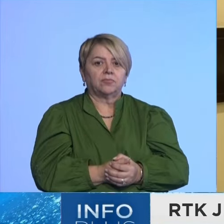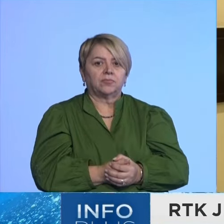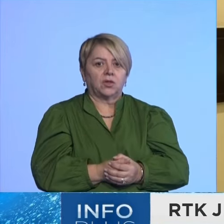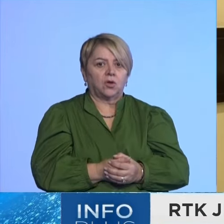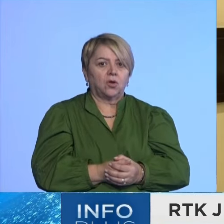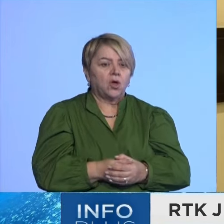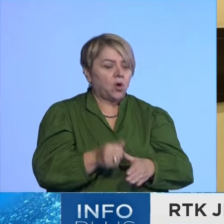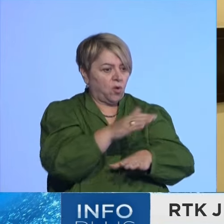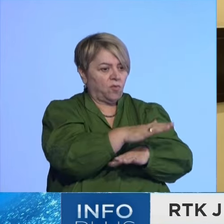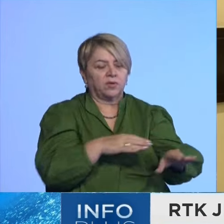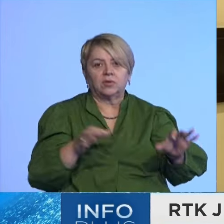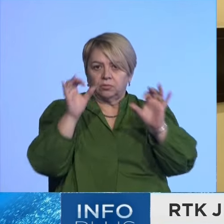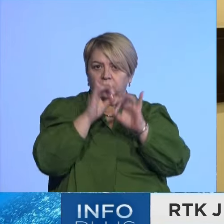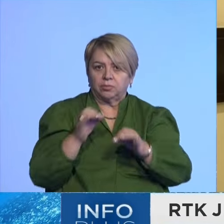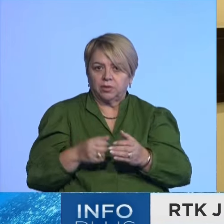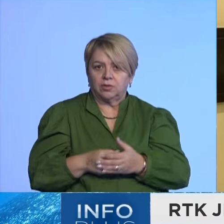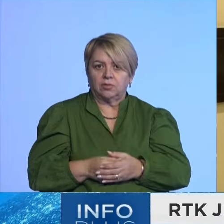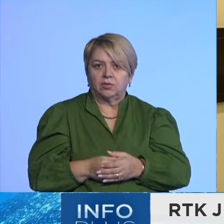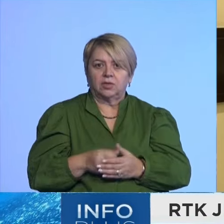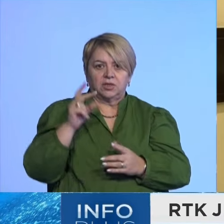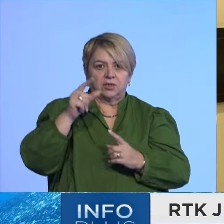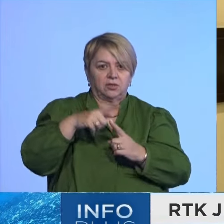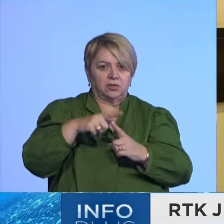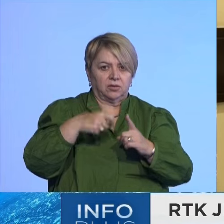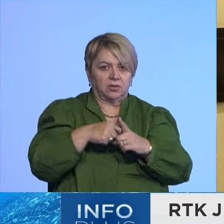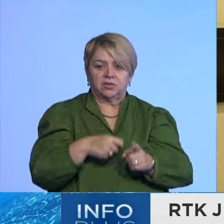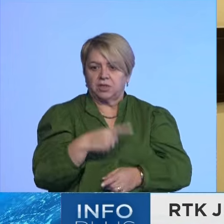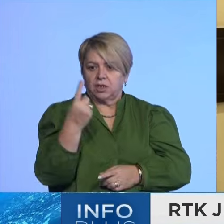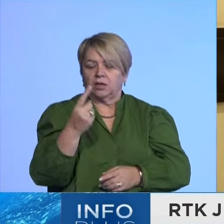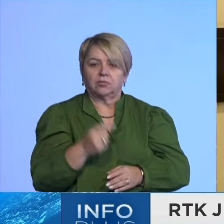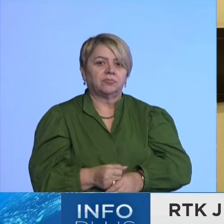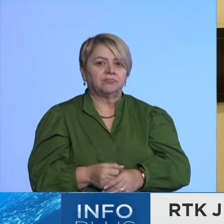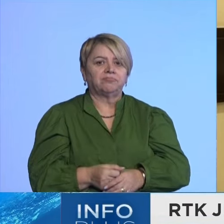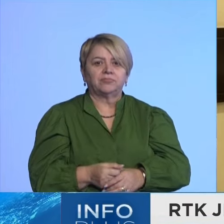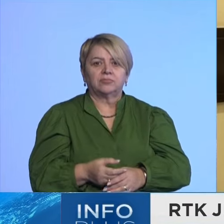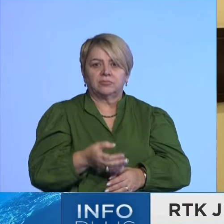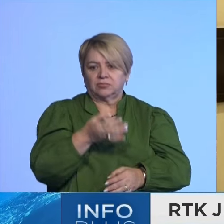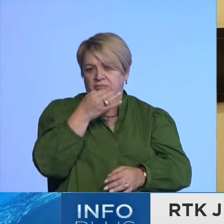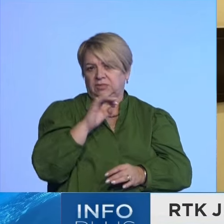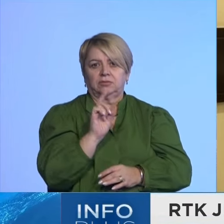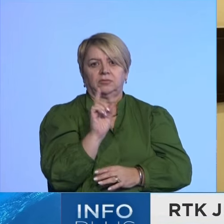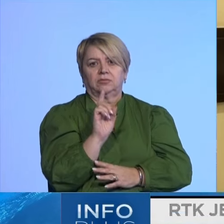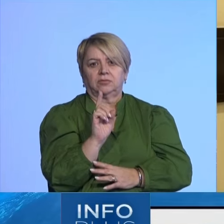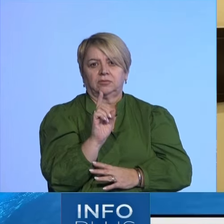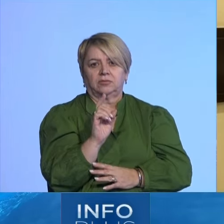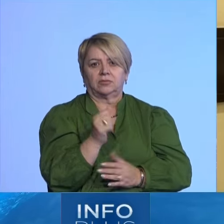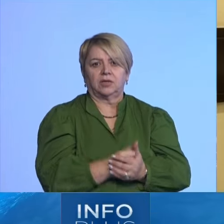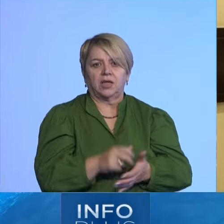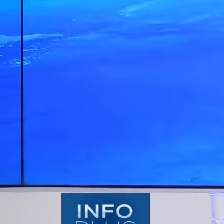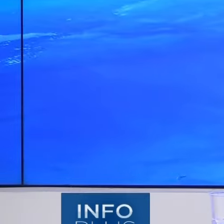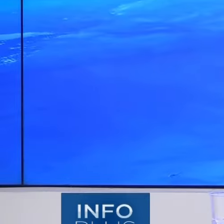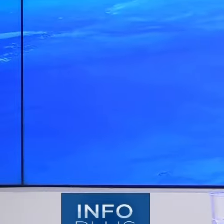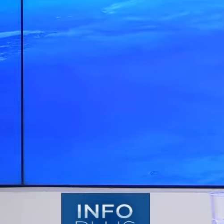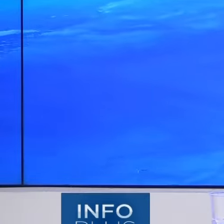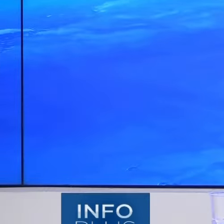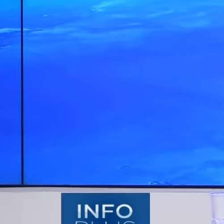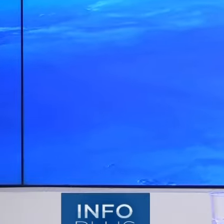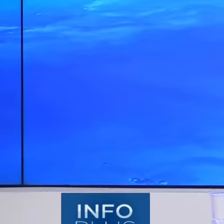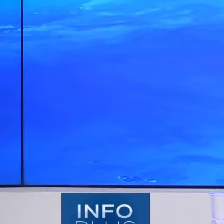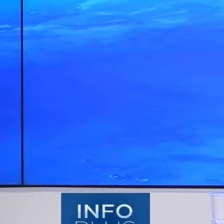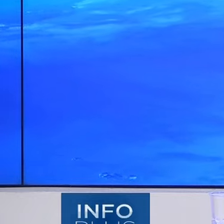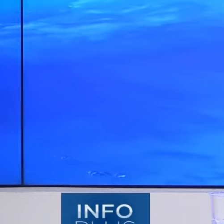kuvendin në kanalin një, mendoj që nuk janë gjeste të pjekura as politike.